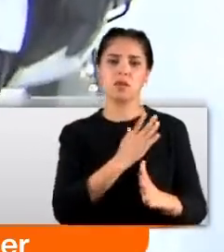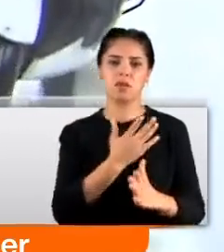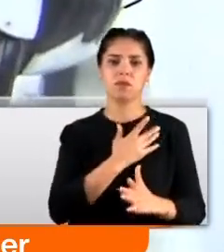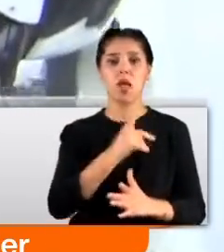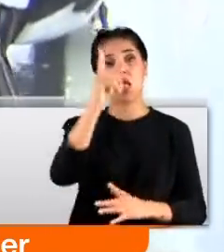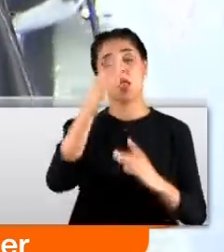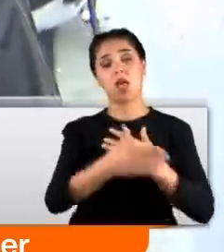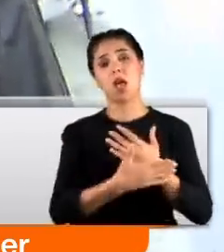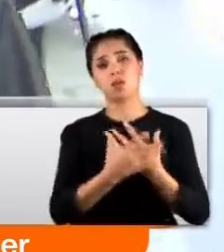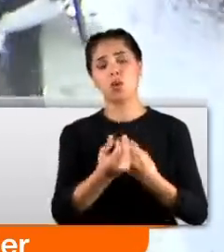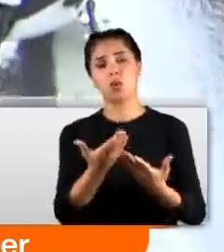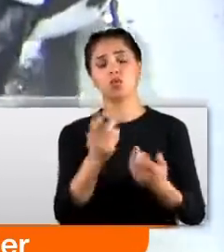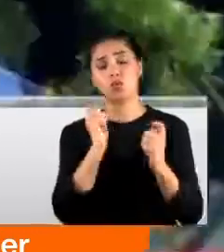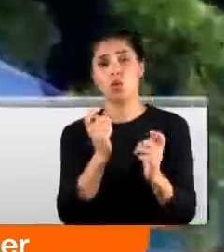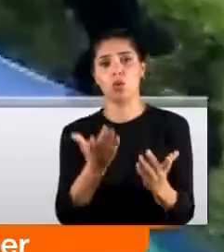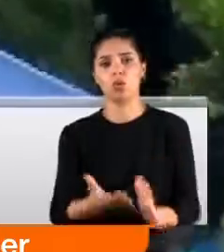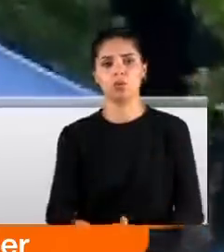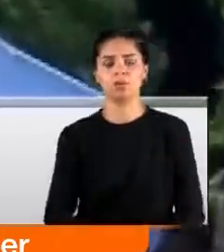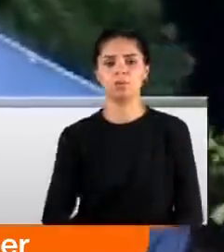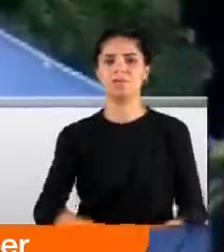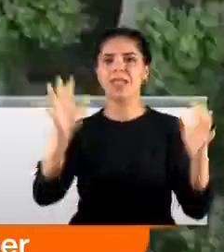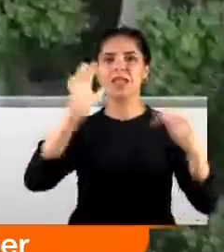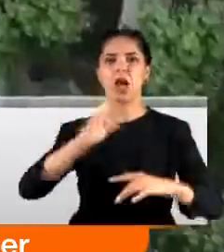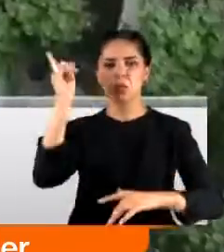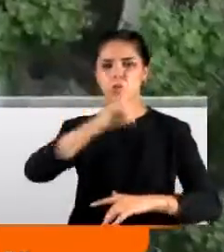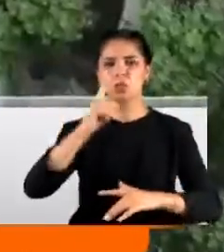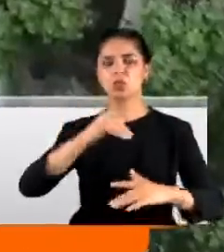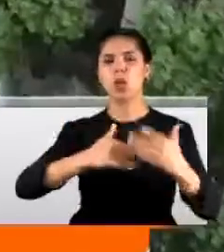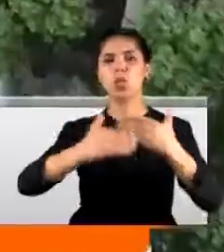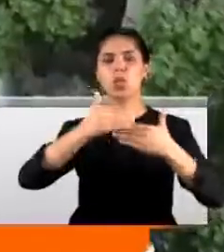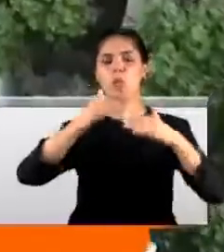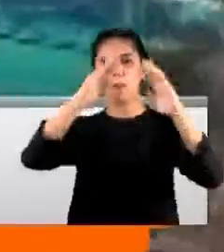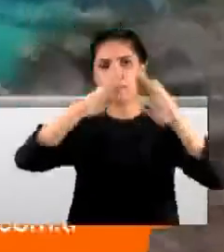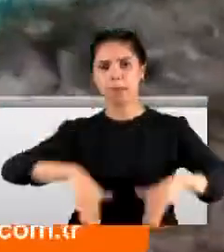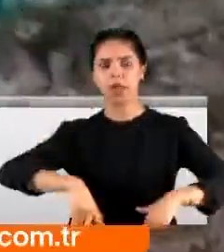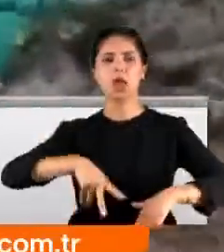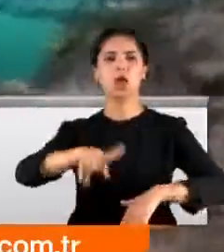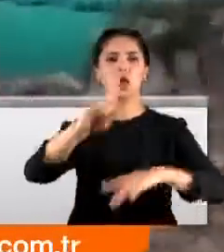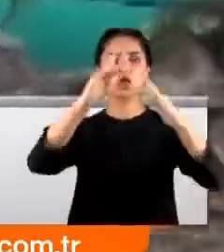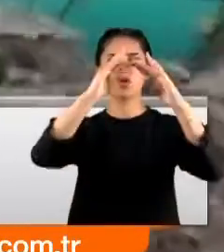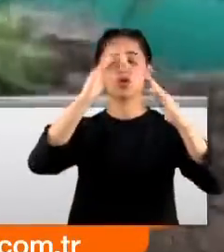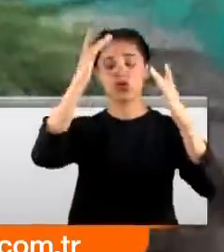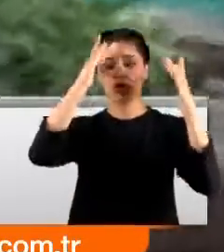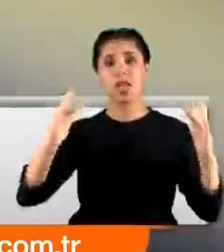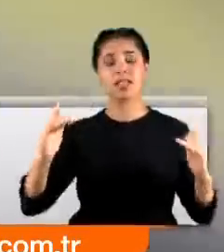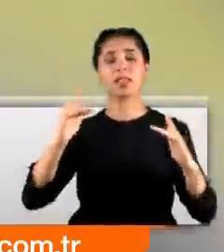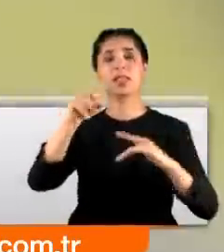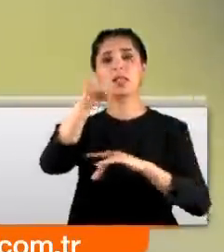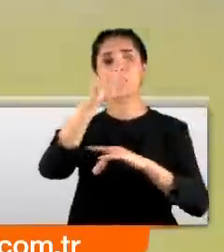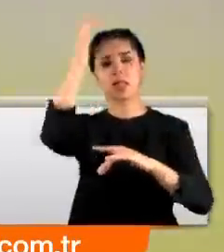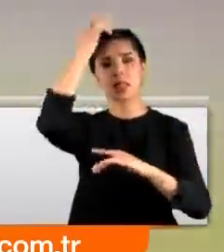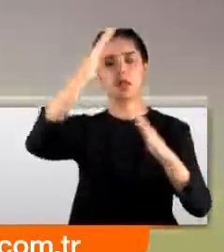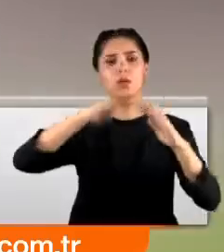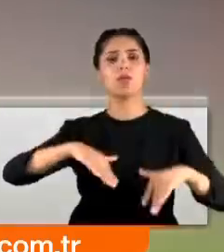Allah yardımcılar olsun yani. Zor, gerçekten zor. Şiddetli yağış sebebiyle istinat duvarlarında, yollarda ve çatılarda çökmeler de yaşandı. Yol